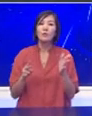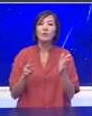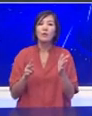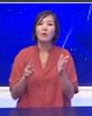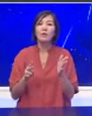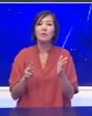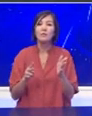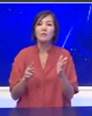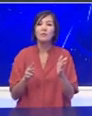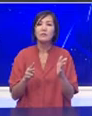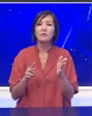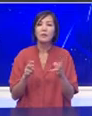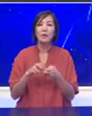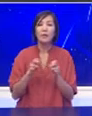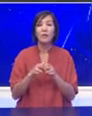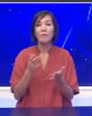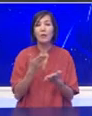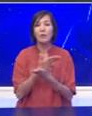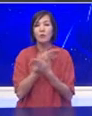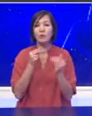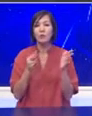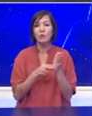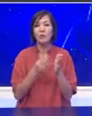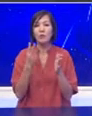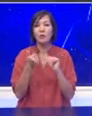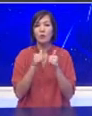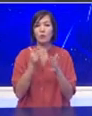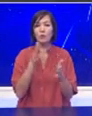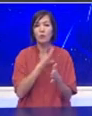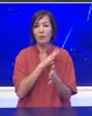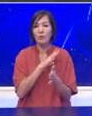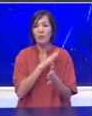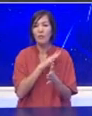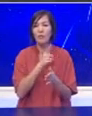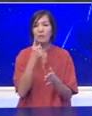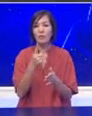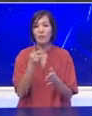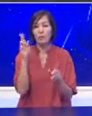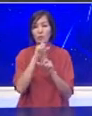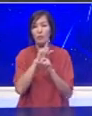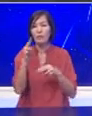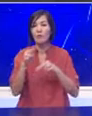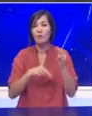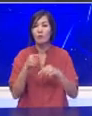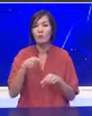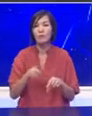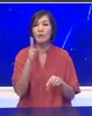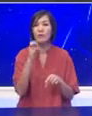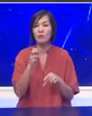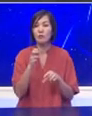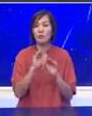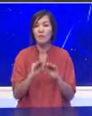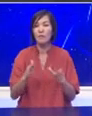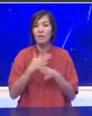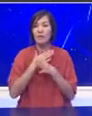жоқ. Толығымен шешілген 7 үш ауысымды мектеп болған. Оның біреуі осы мектеп құрылысы, 1200-дік мектеп құрылысы